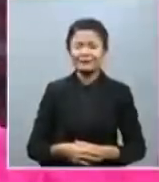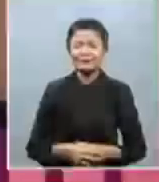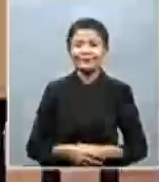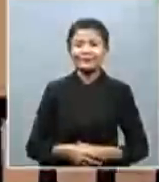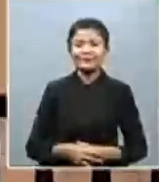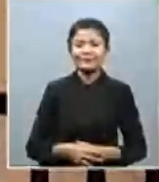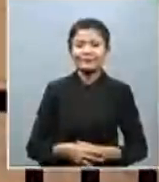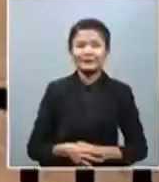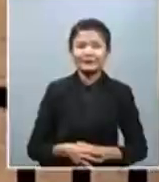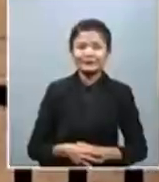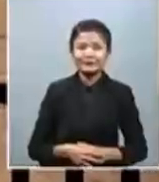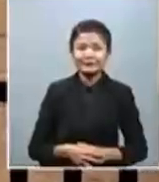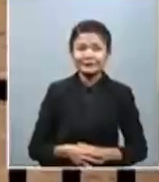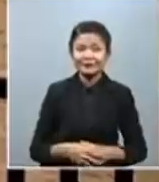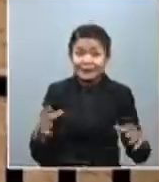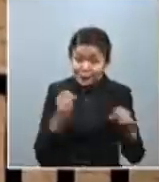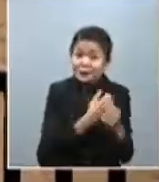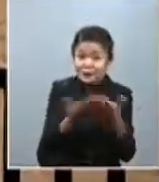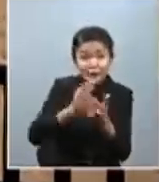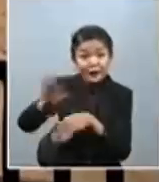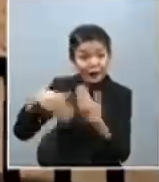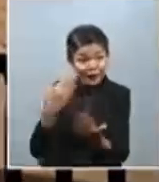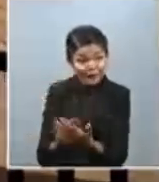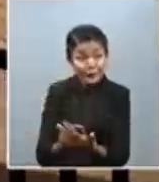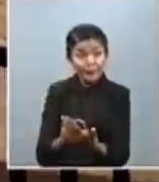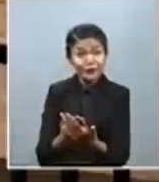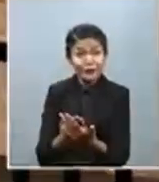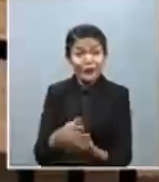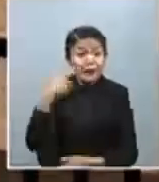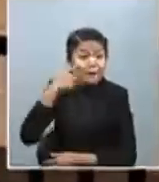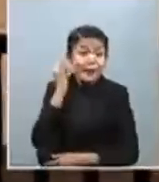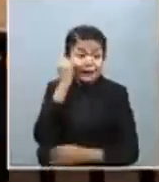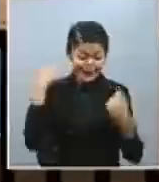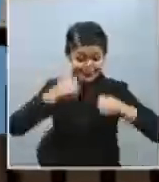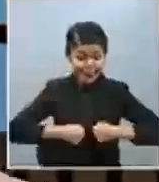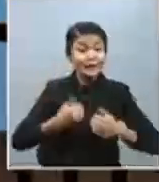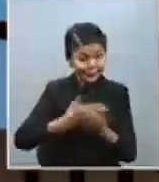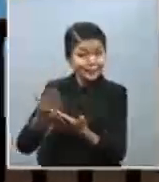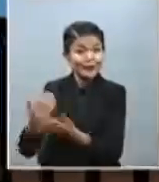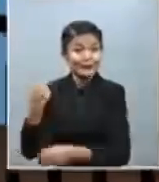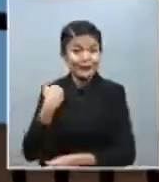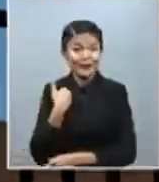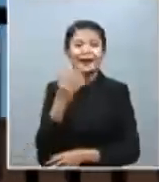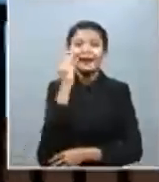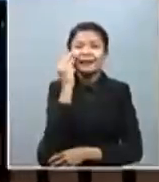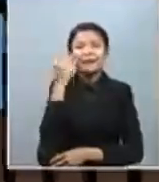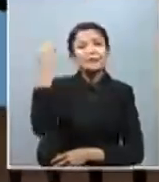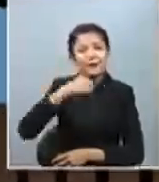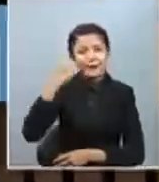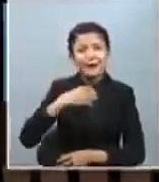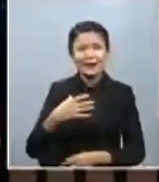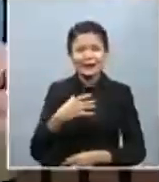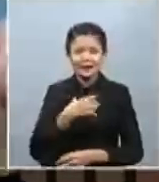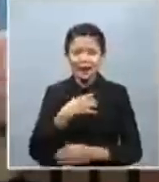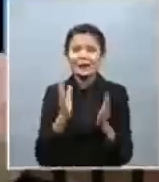่ตกลงท่านจะเหมาหรือเปล่าล่ะคะผ้าไหมที่คุณป้าคุณยายใส่นะท่านน่ะน่ารักเสมอนะคะแม้อยากจะชื่นชมให้ท่